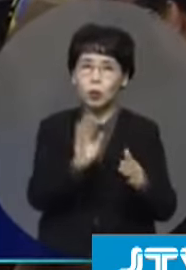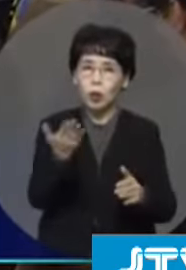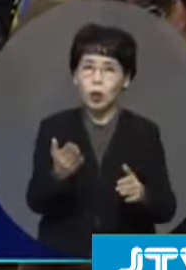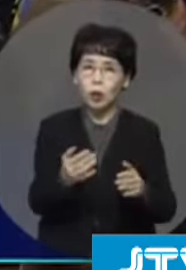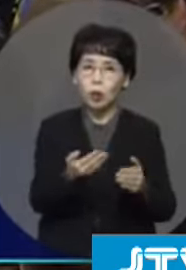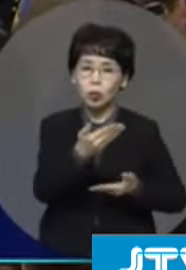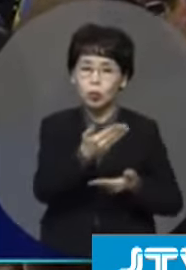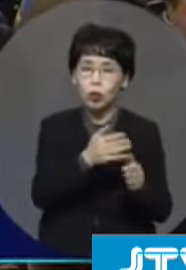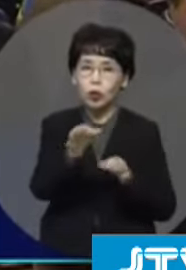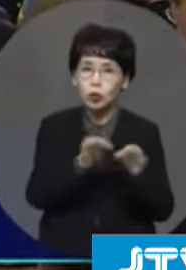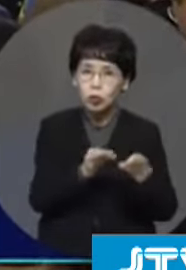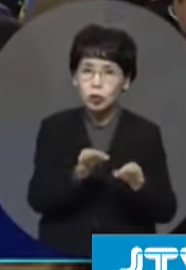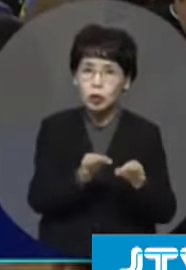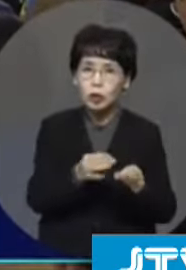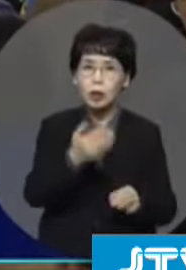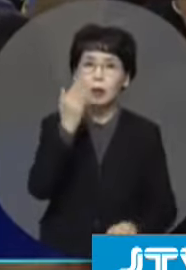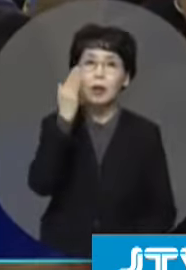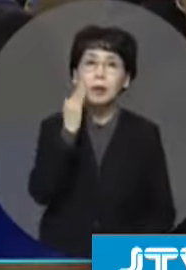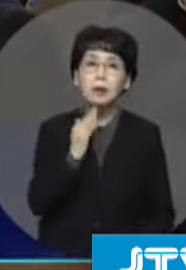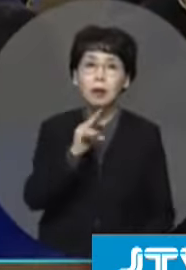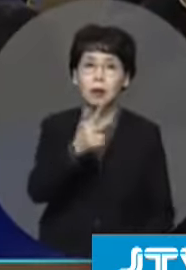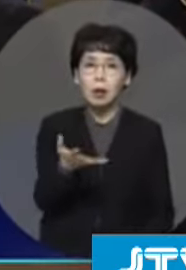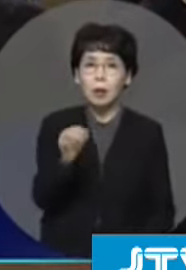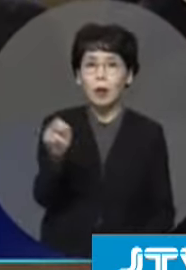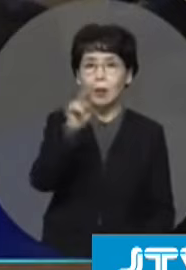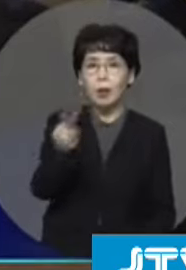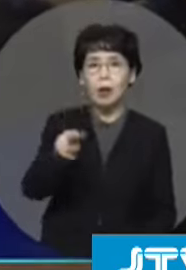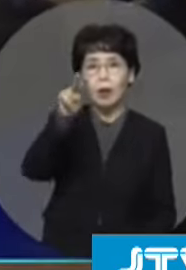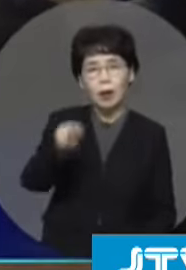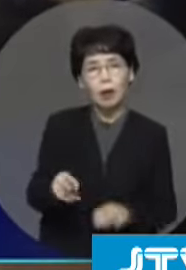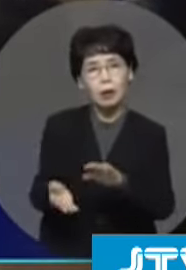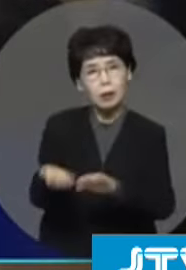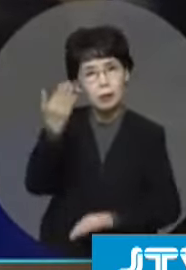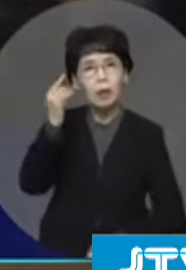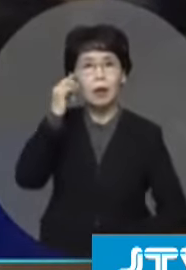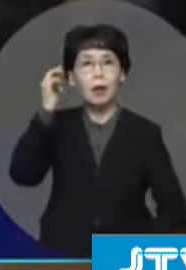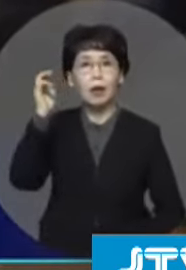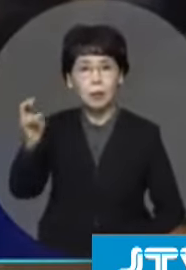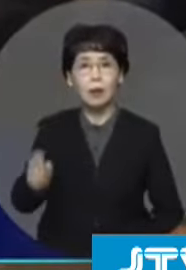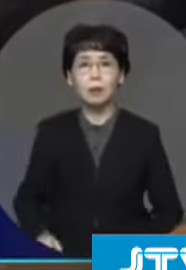경상수지 흑자도 700억 달러를 넘어설 것으로 전망됩니다.